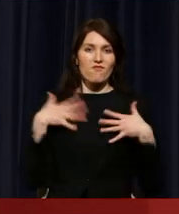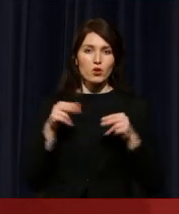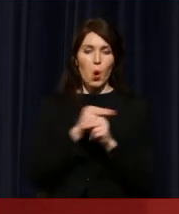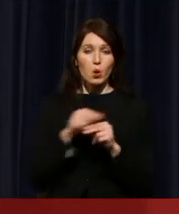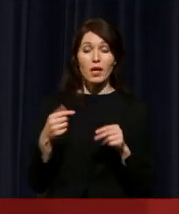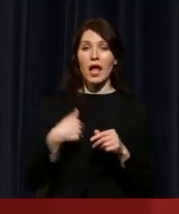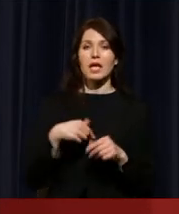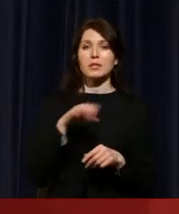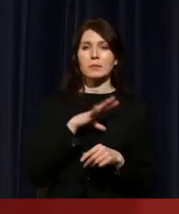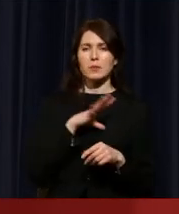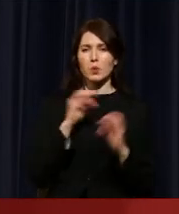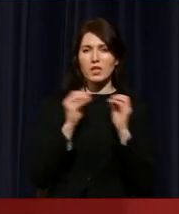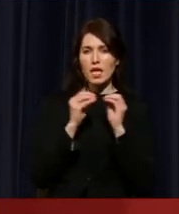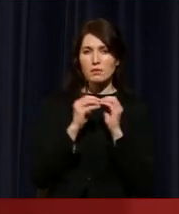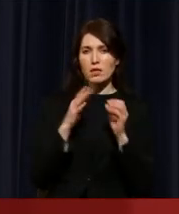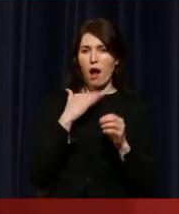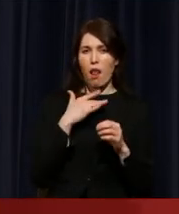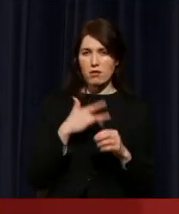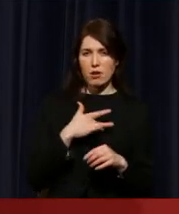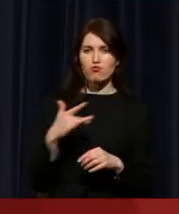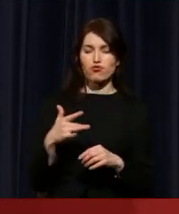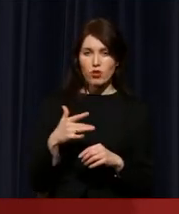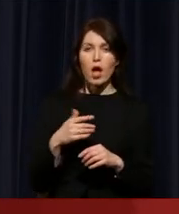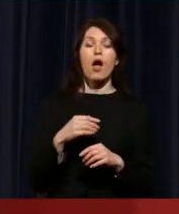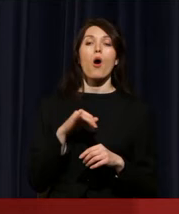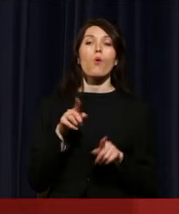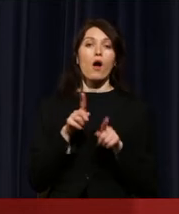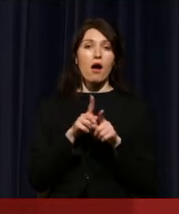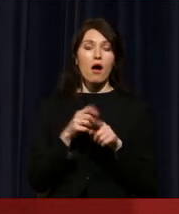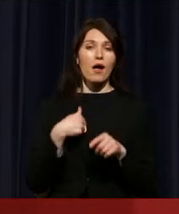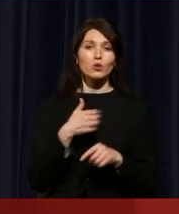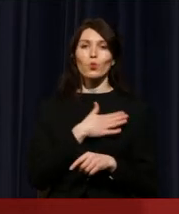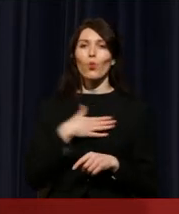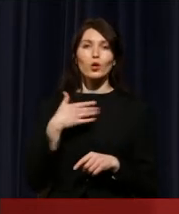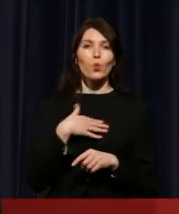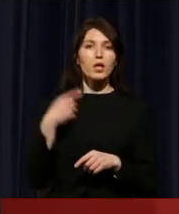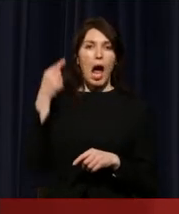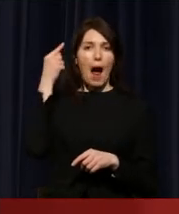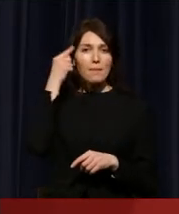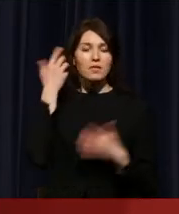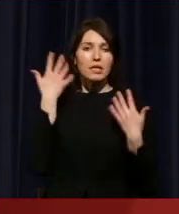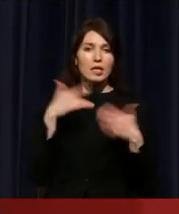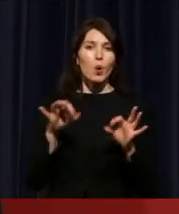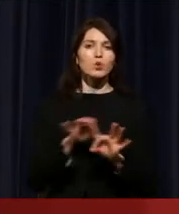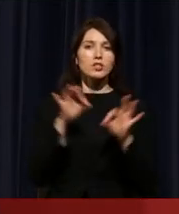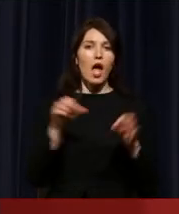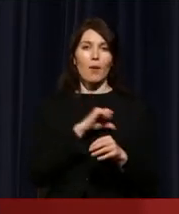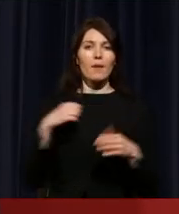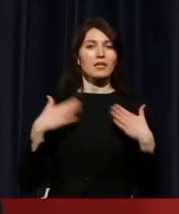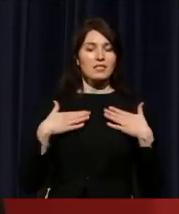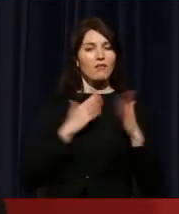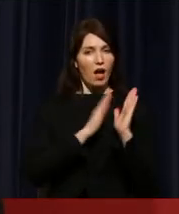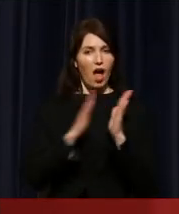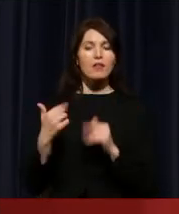bija 10. klasē, ja nemaldos, jā, un tad es ļoti, ļoti apzināti jau sāku sevi